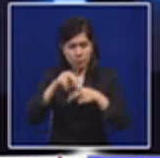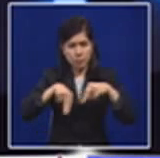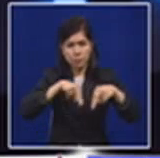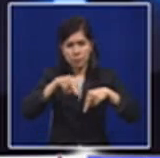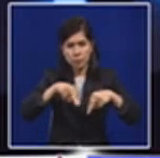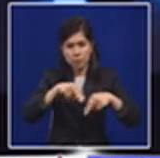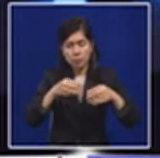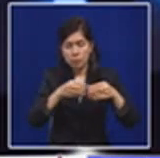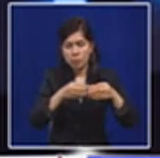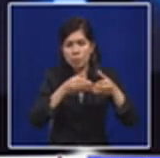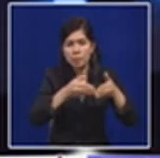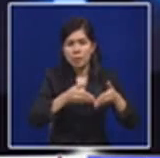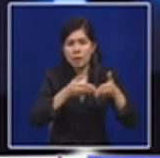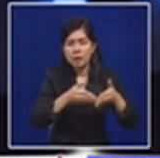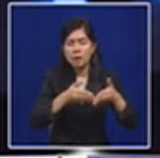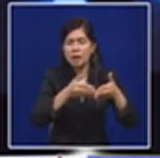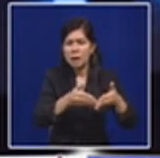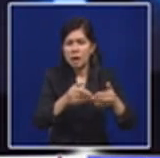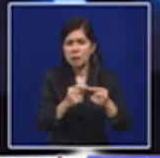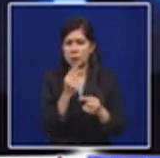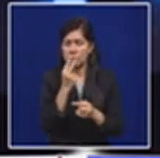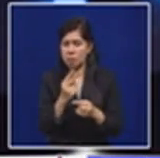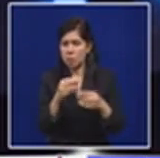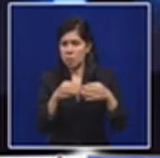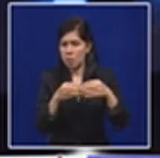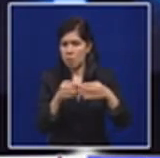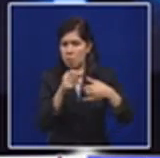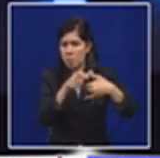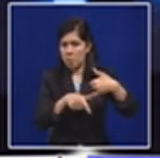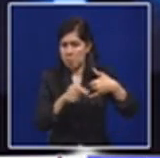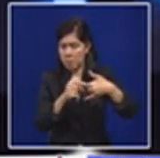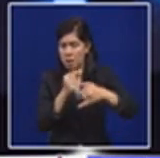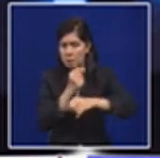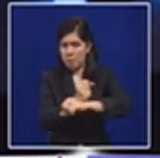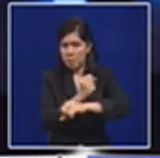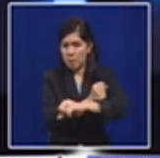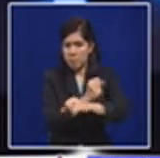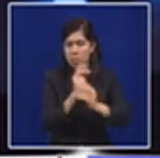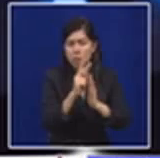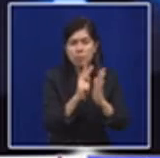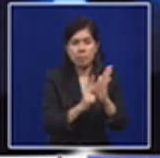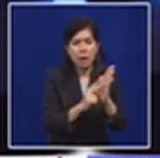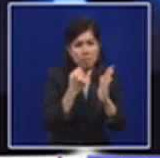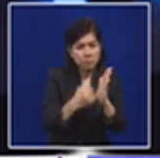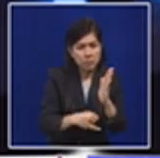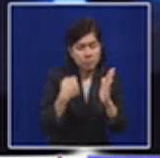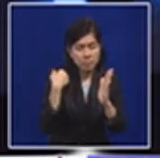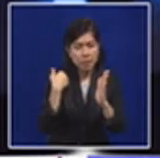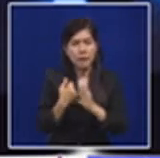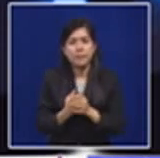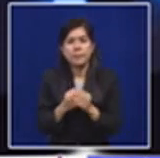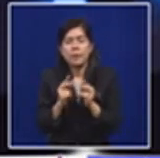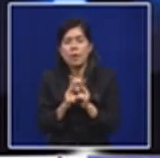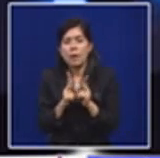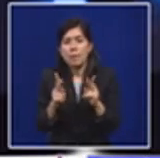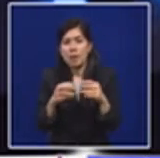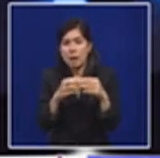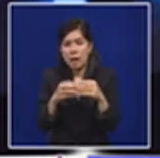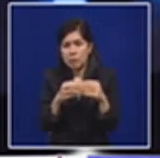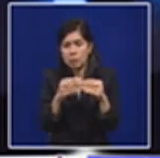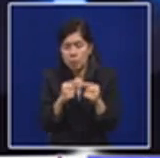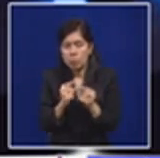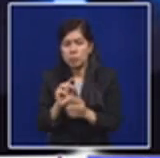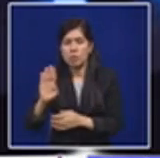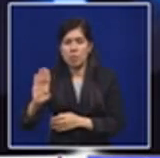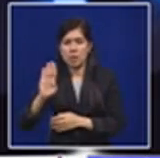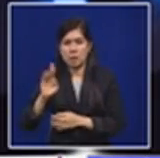ประมงที่ลอยลำอยู่กลางทะเลนะคะว่าเป็นแรงงานต่างด้าวหรือไม่หลังจากที่จับกลุ่มทั้งในส่วนของกรรมการบริษัท2คนจากบริษัท